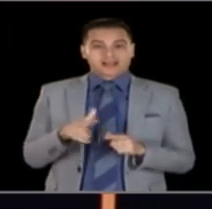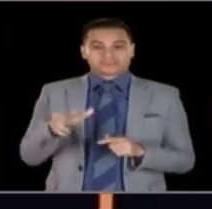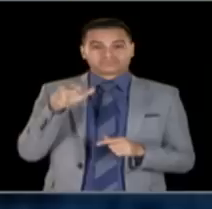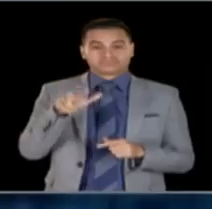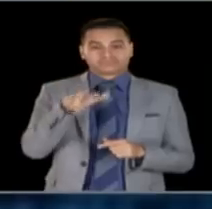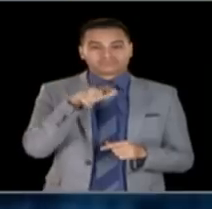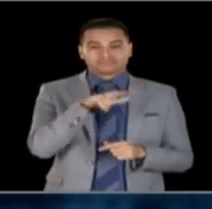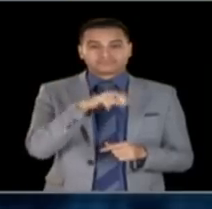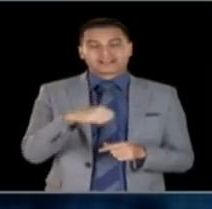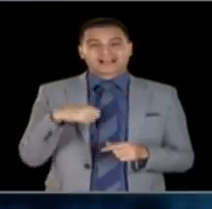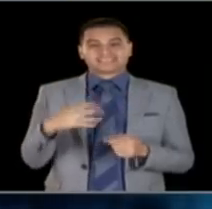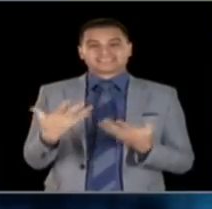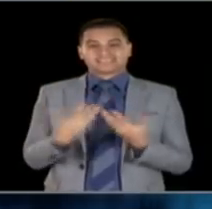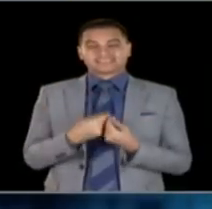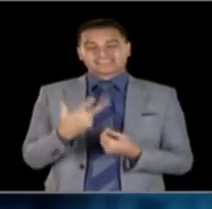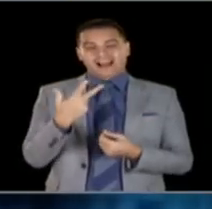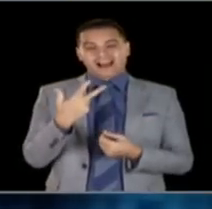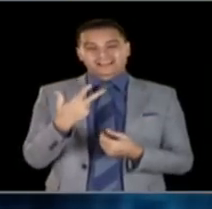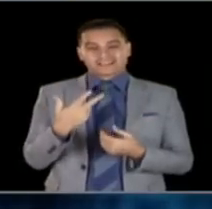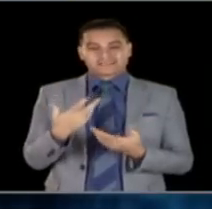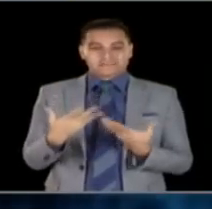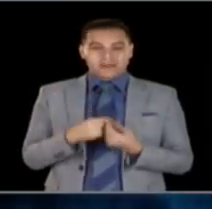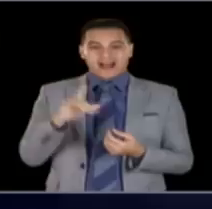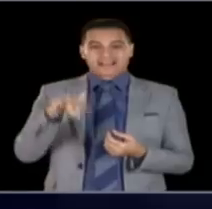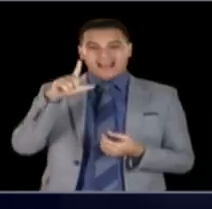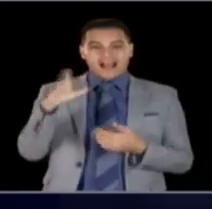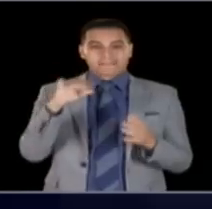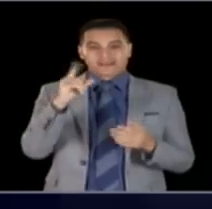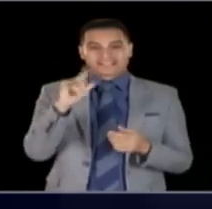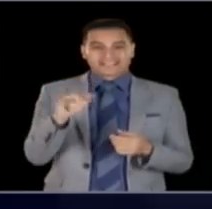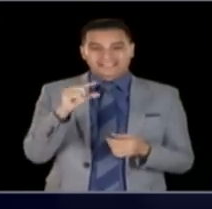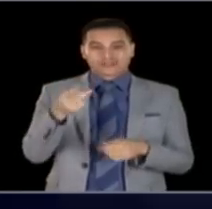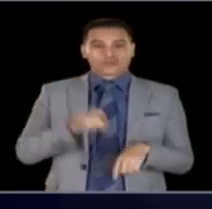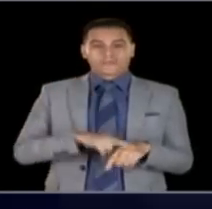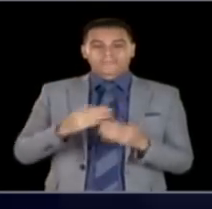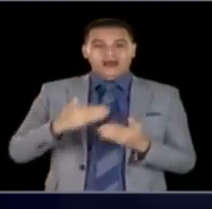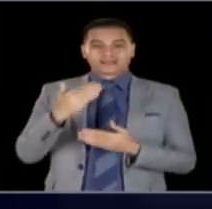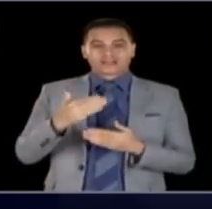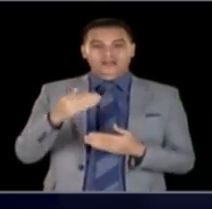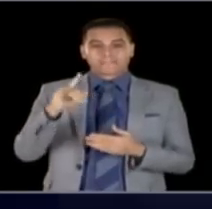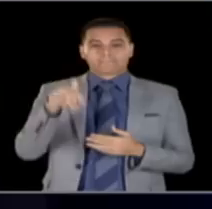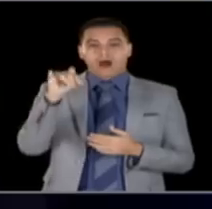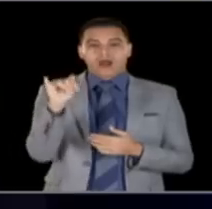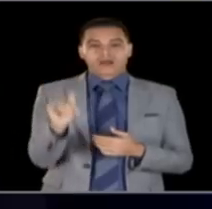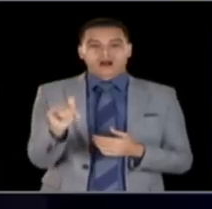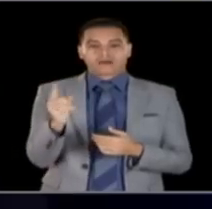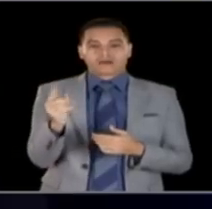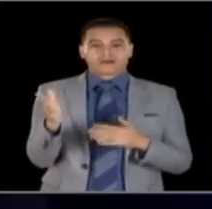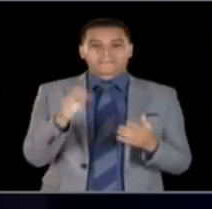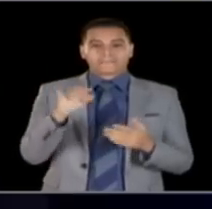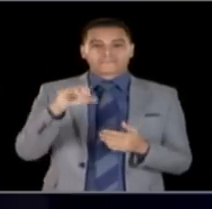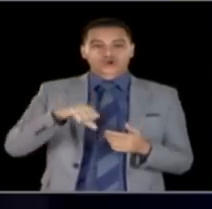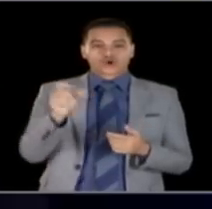دورتموند، كانت ضد ريال مدريد، وبعد كده رباعية مع باير ميونخ ضد دينامو